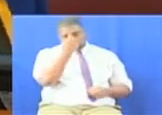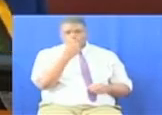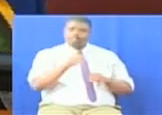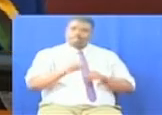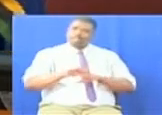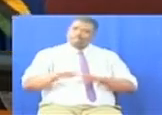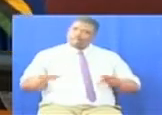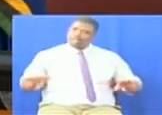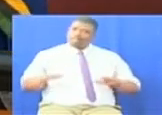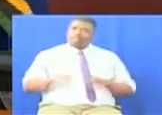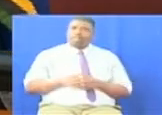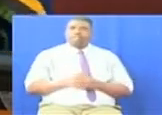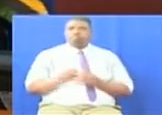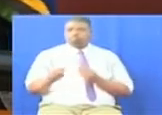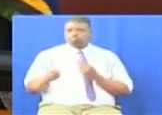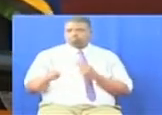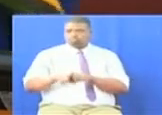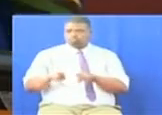zangu.